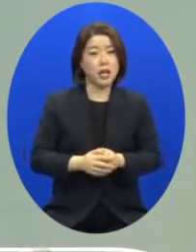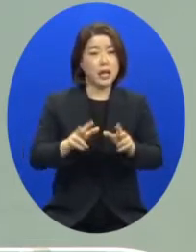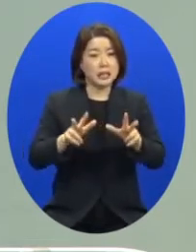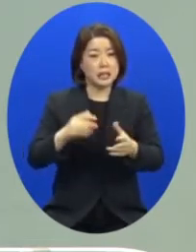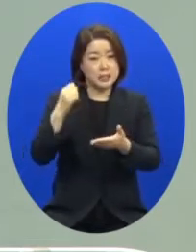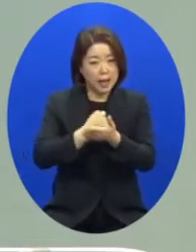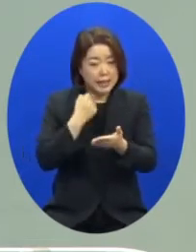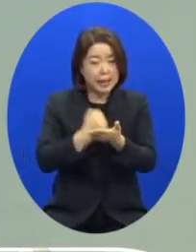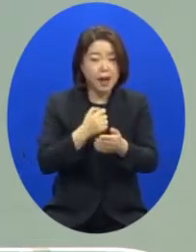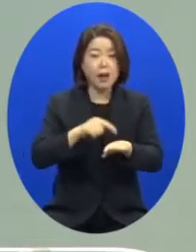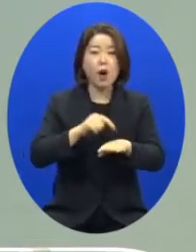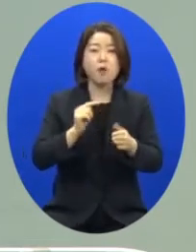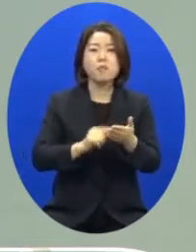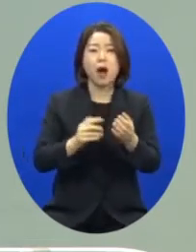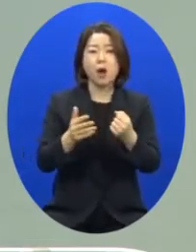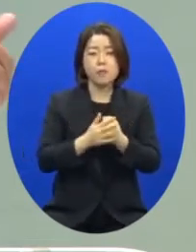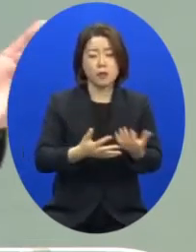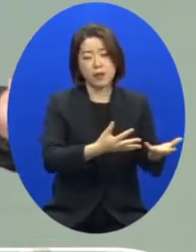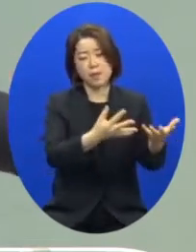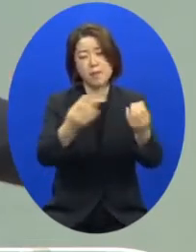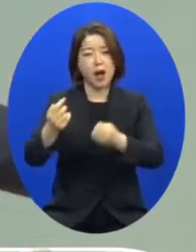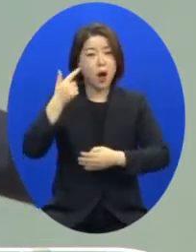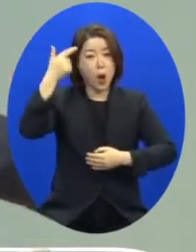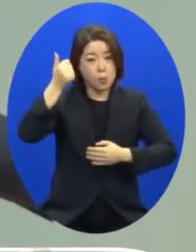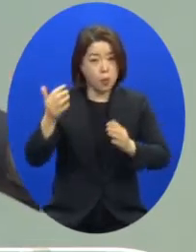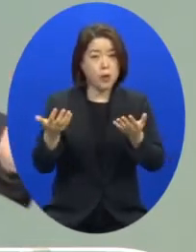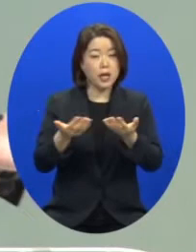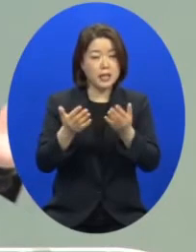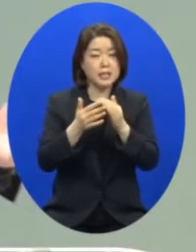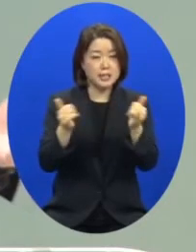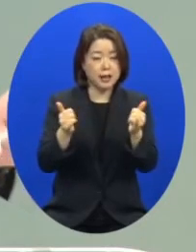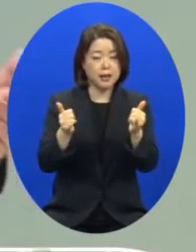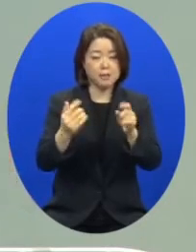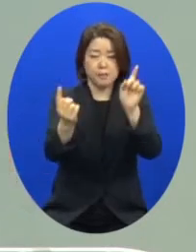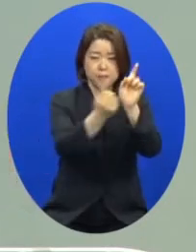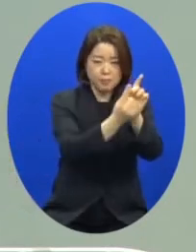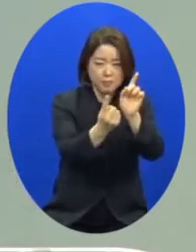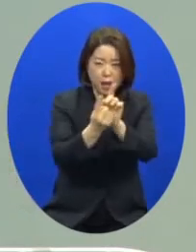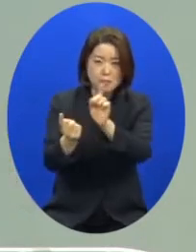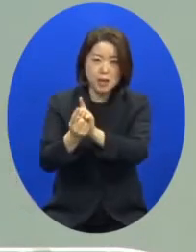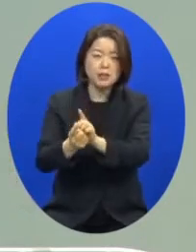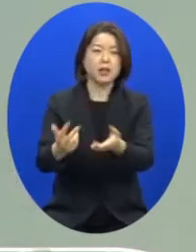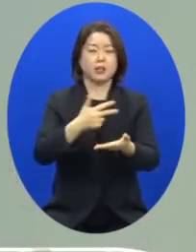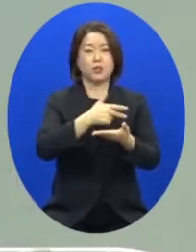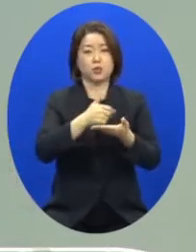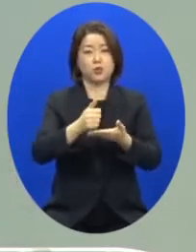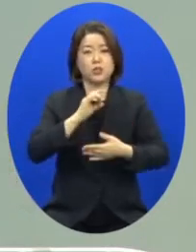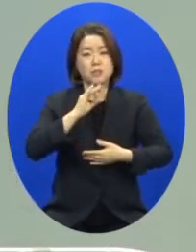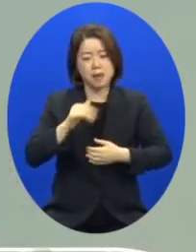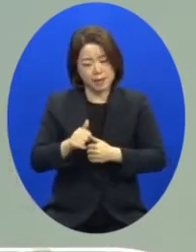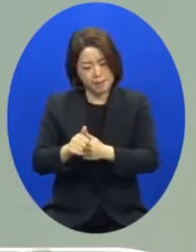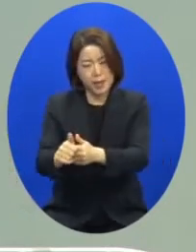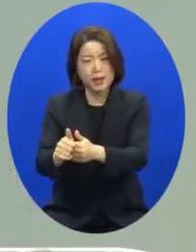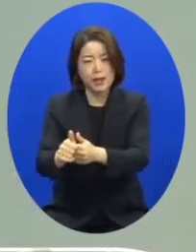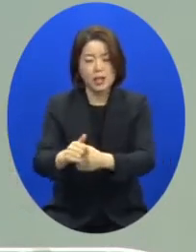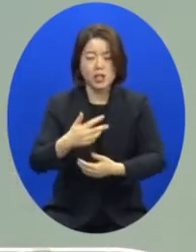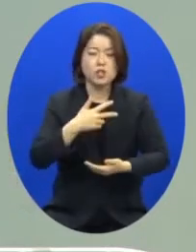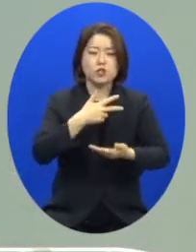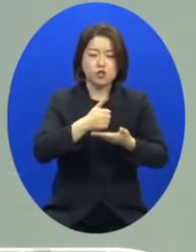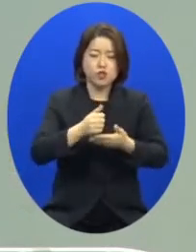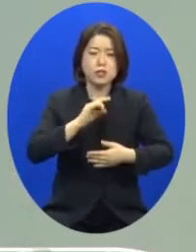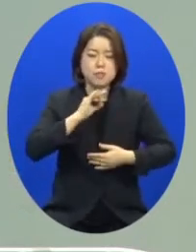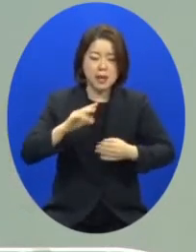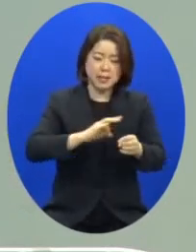안타까운 마음으로 많은 목회자들을 만나서 주님만 따라 가시라 24시간